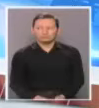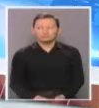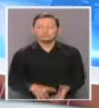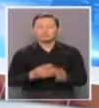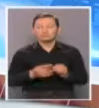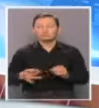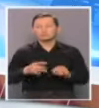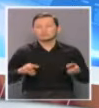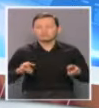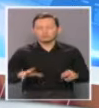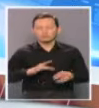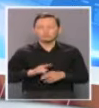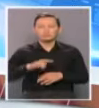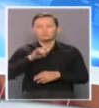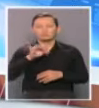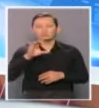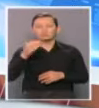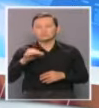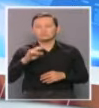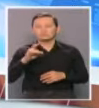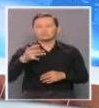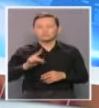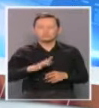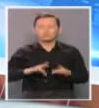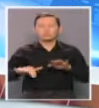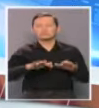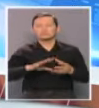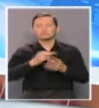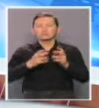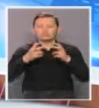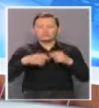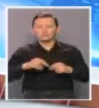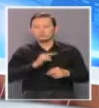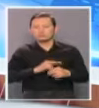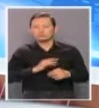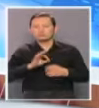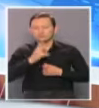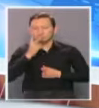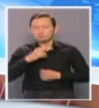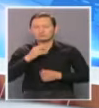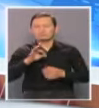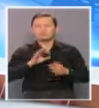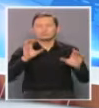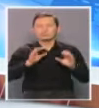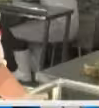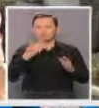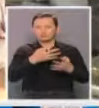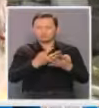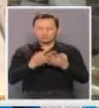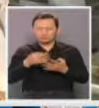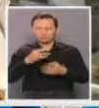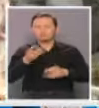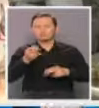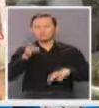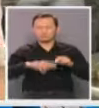Глава региона совершил облет Исатайского и Курмангазинского районов, в ходе которого проинспектировал работу уполномоченных органов по борьбе с незаконным выловом рыбы, строительство